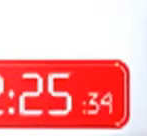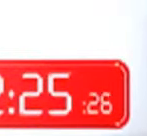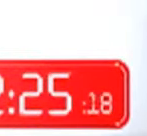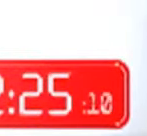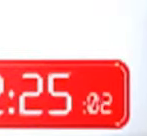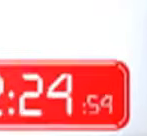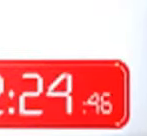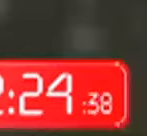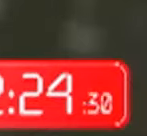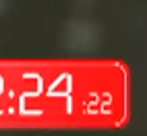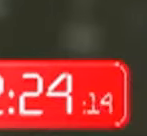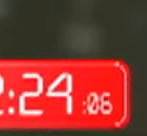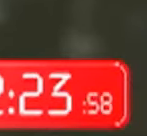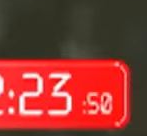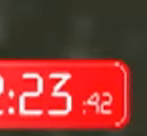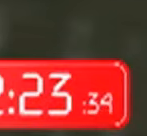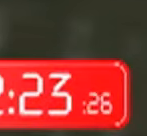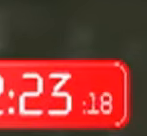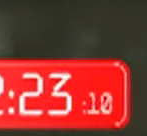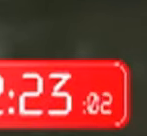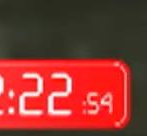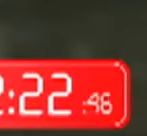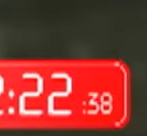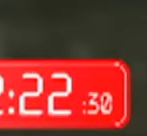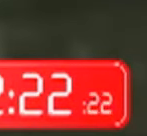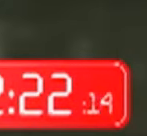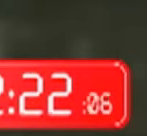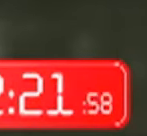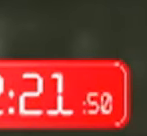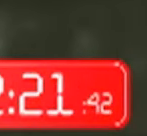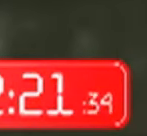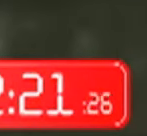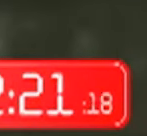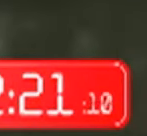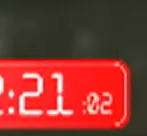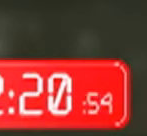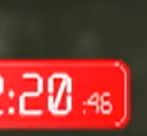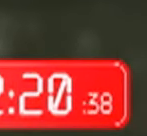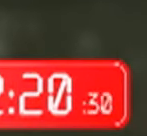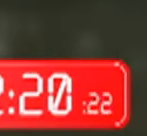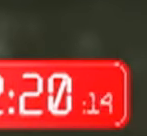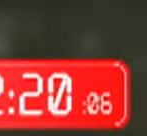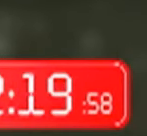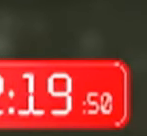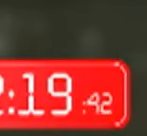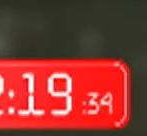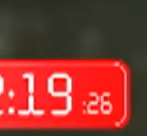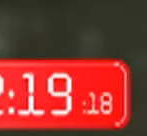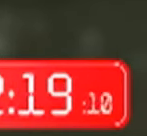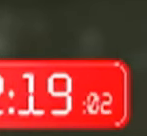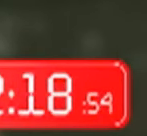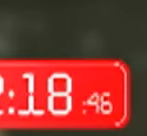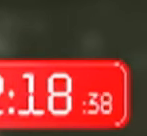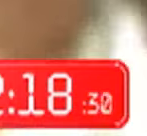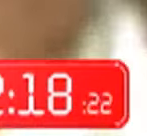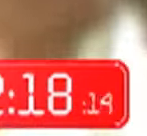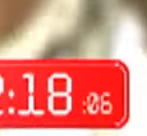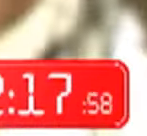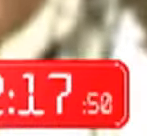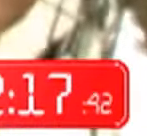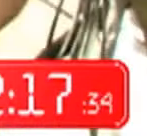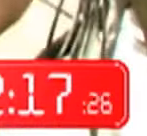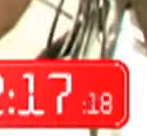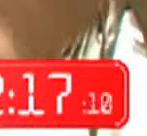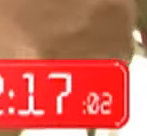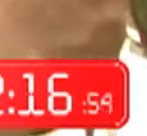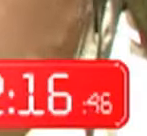ngayon ng TikTok, Facebook, Instagram at YouTube, nagiging tunay na mapanghamon ang magbasa ng libro. Dagdag pa